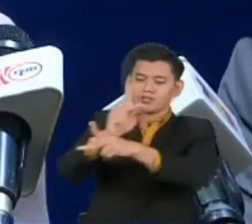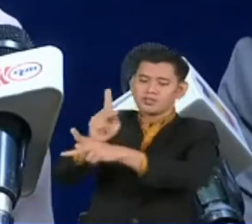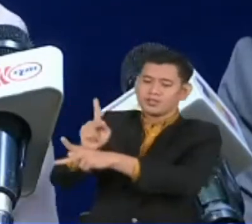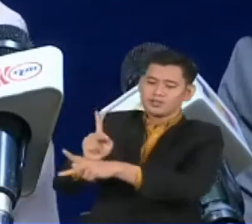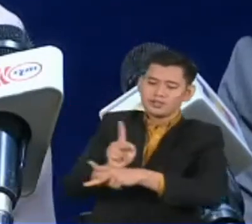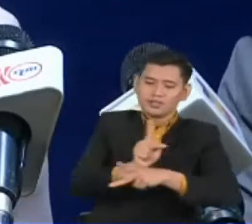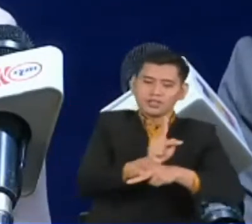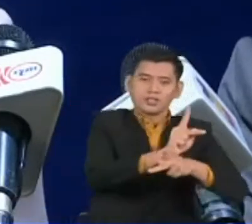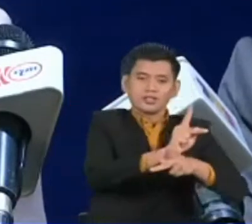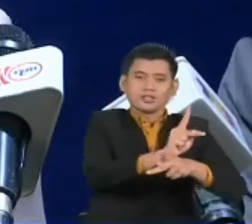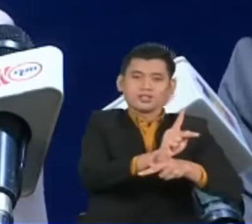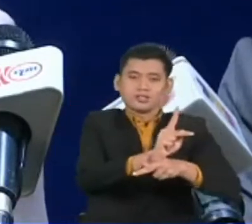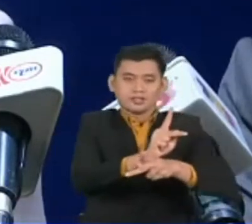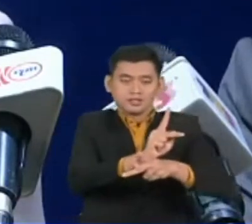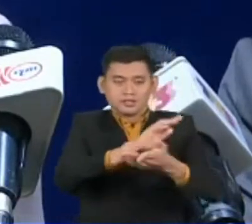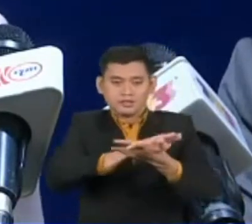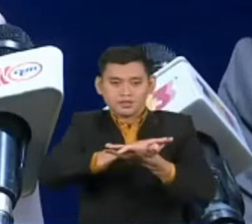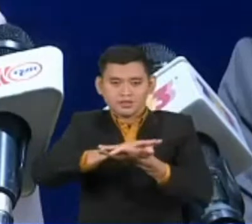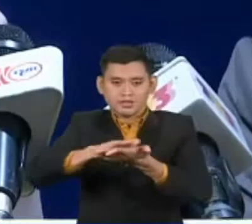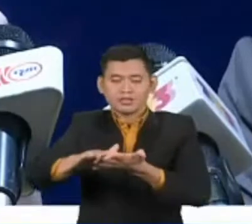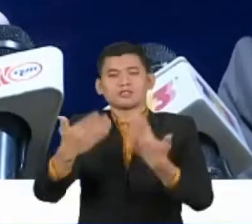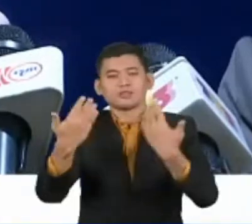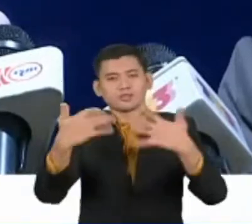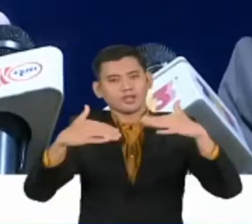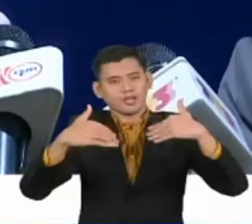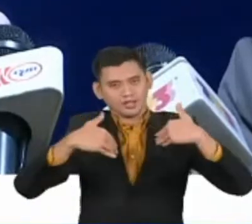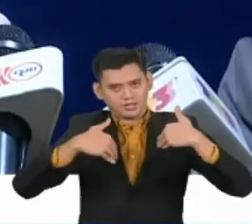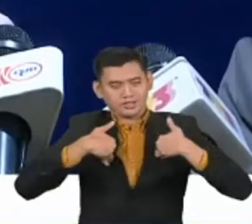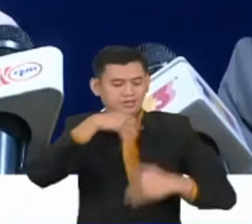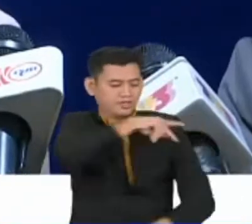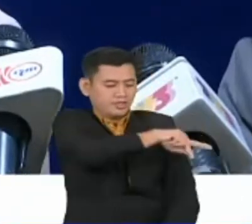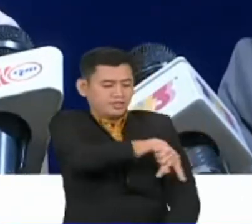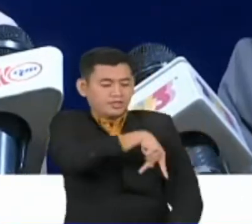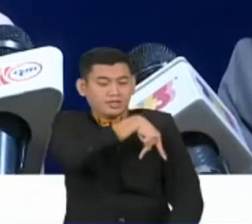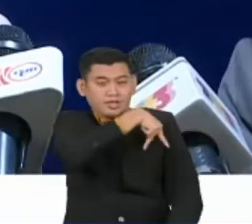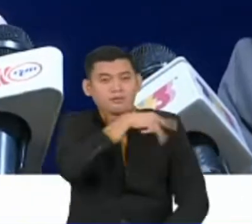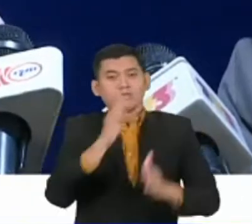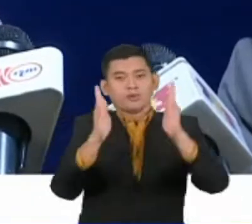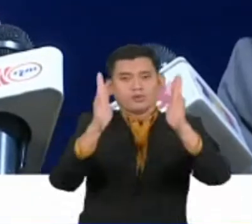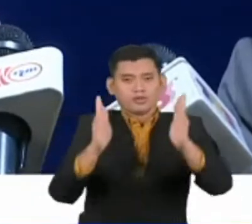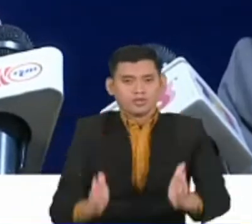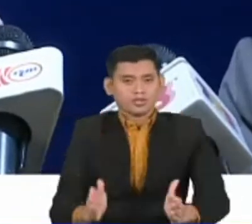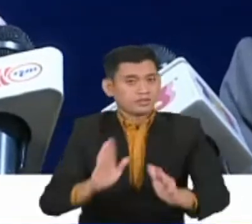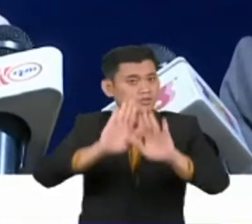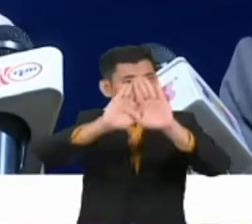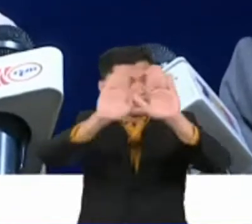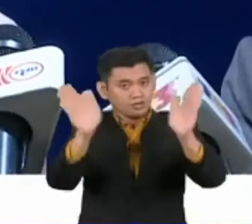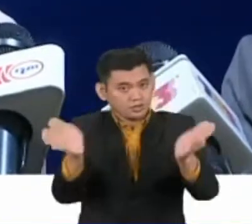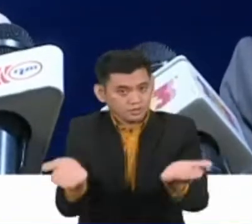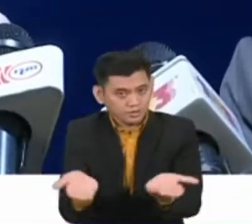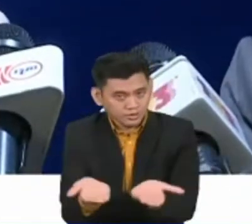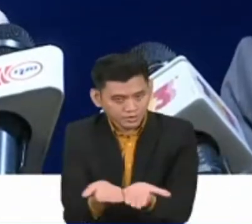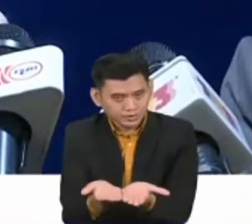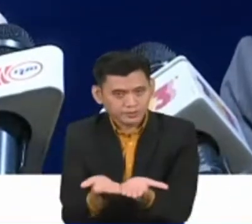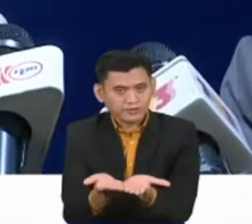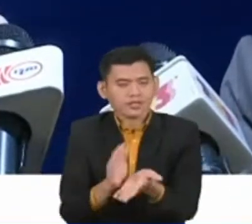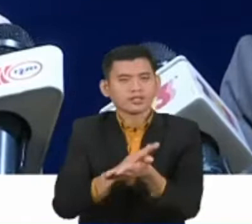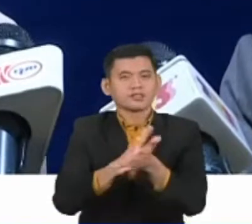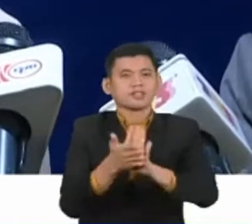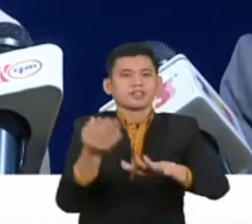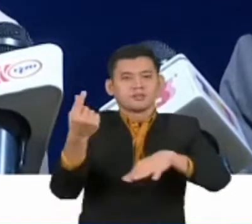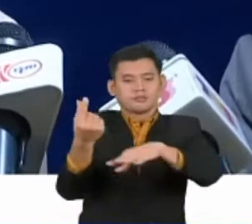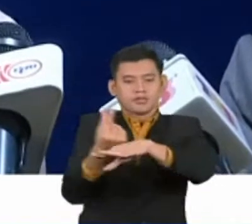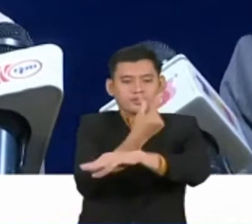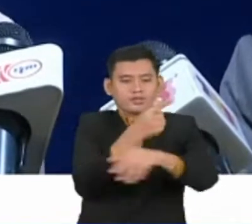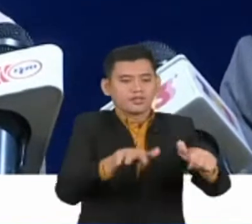terserap dalam manusia seluruh dunia. Jadi keperluan untuk menggunakan rubber glove sebagai satu lifestyle,